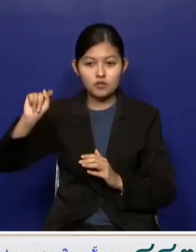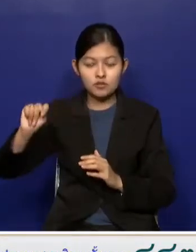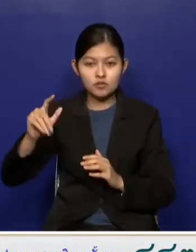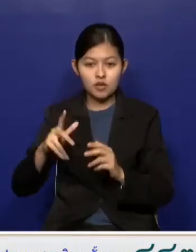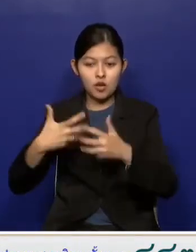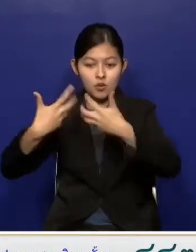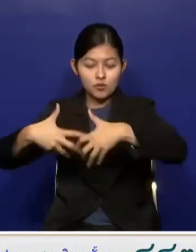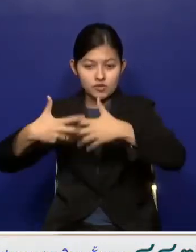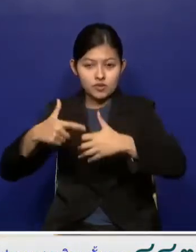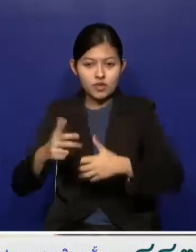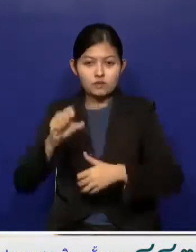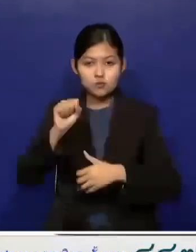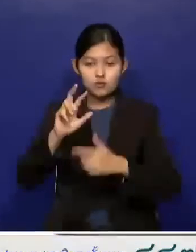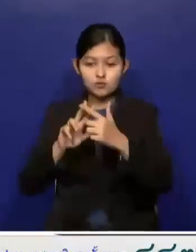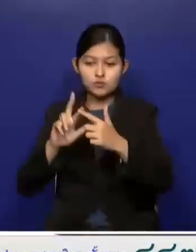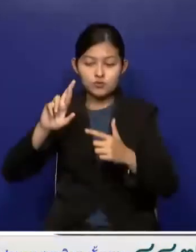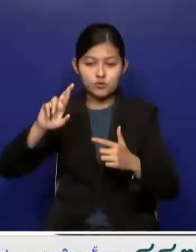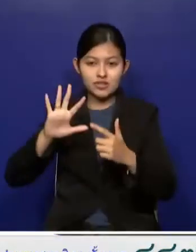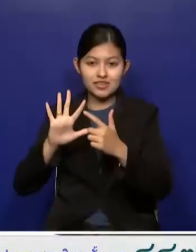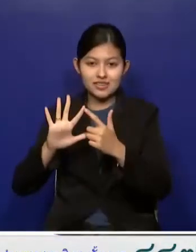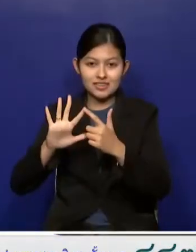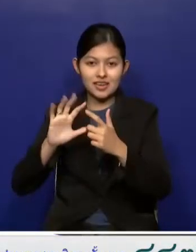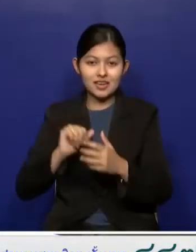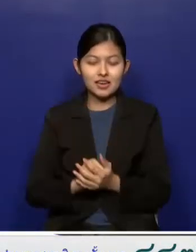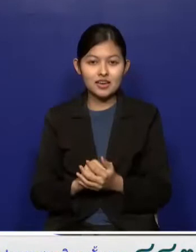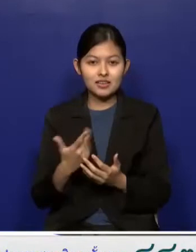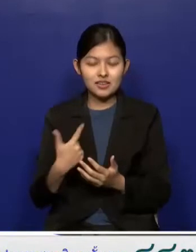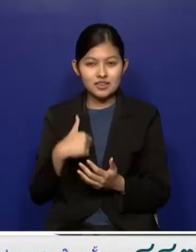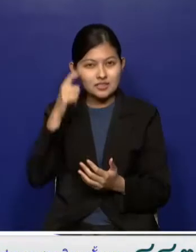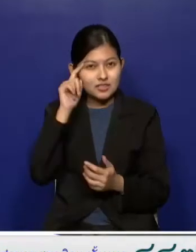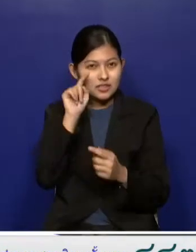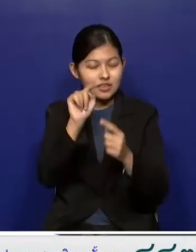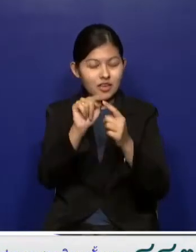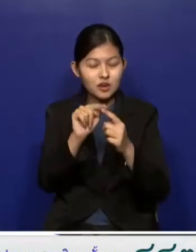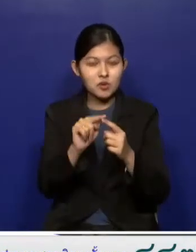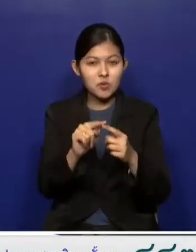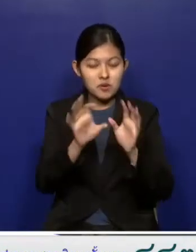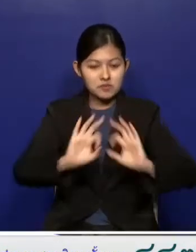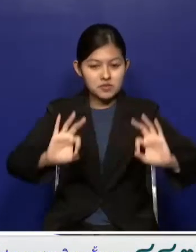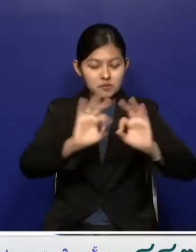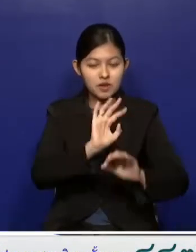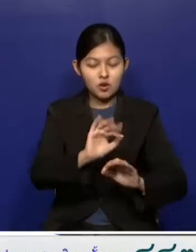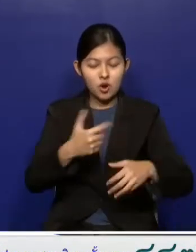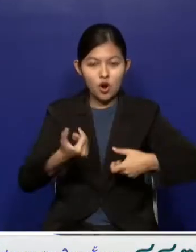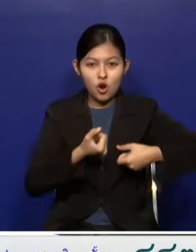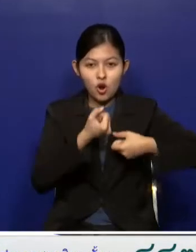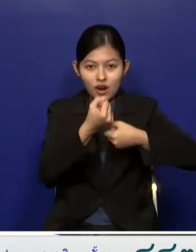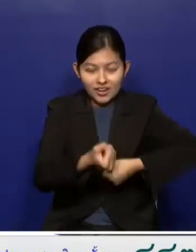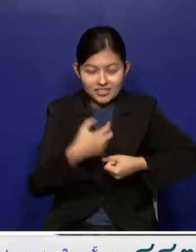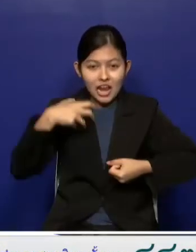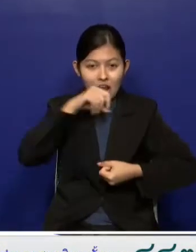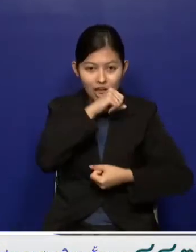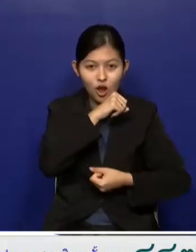าหกรรมคือท่านสุริยะที่กรุณาเห็นความสำคัญความจำเป็นพี่น้องเกษตรกรชาวไร่อ้อ